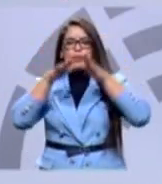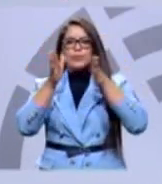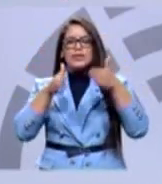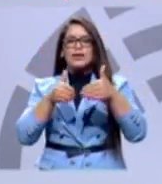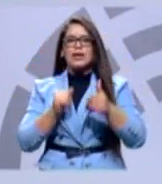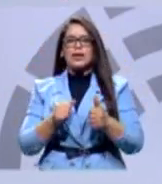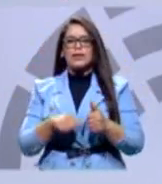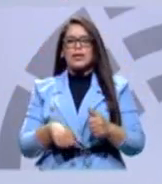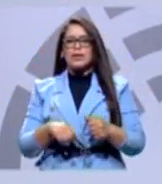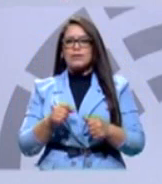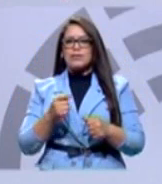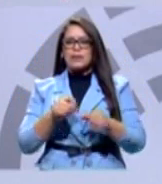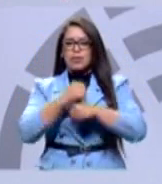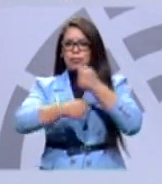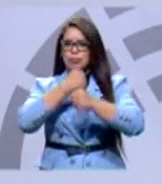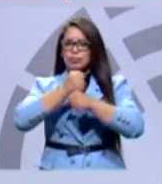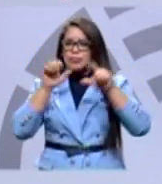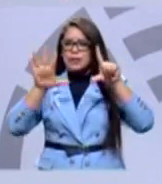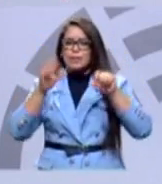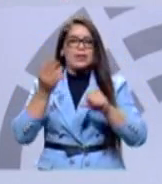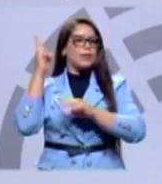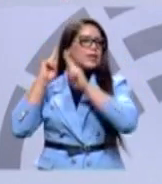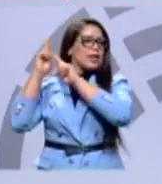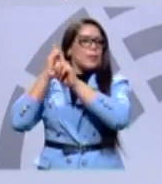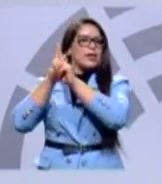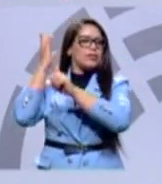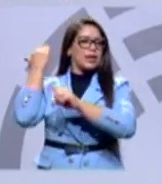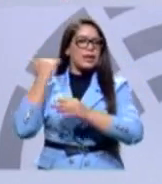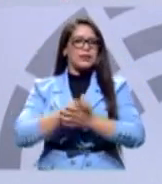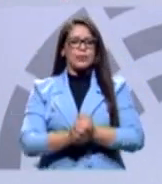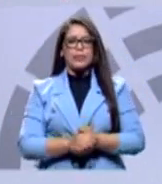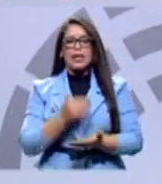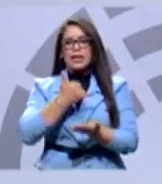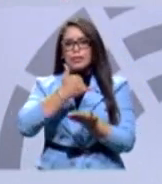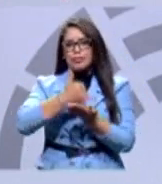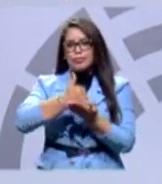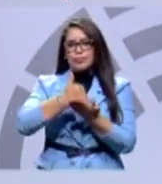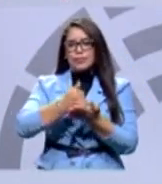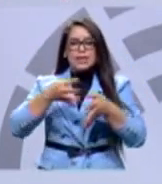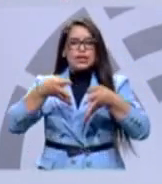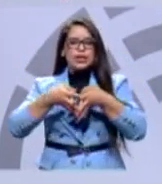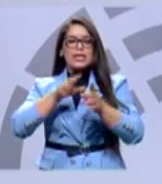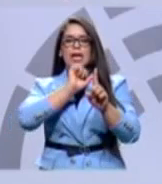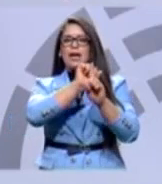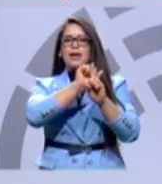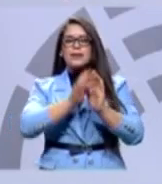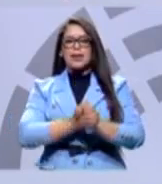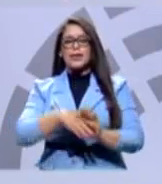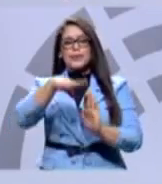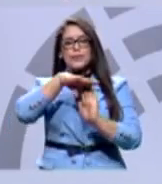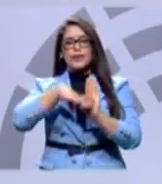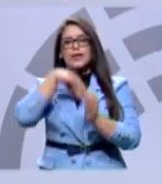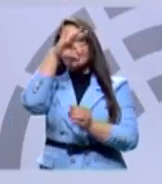اشتغلت سابقا بالمؤسسه العسكريه والان مسؤول بشركه خاصه برنامج